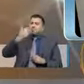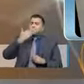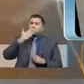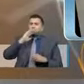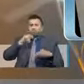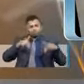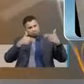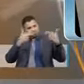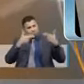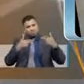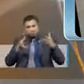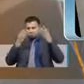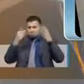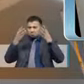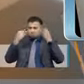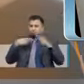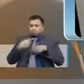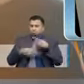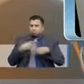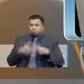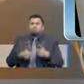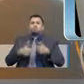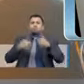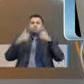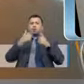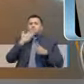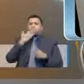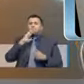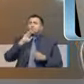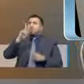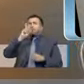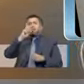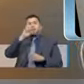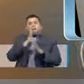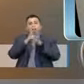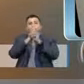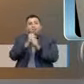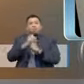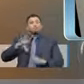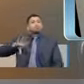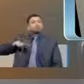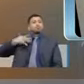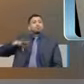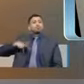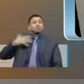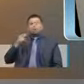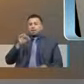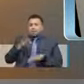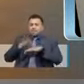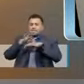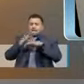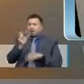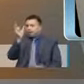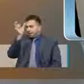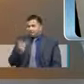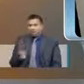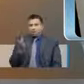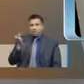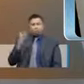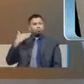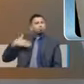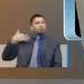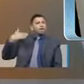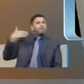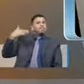بعد. ودائما الله يحفظ قيادتنا الرشيدة يتكلمون عن الإنسان